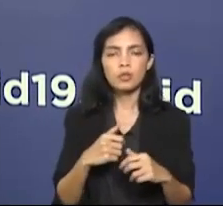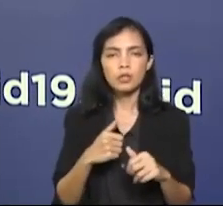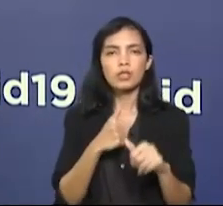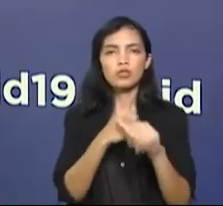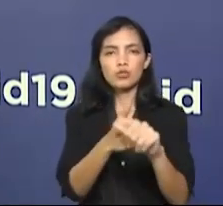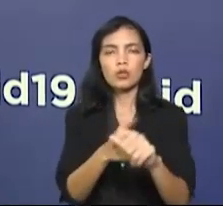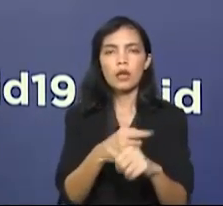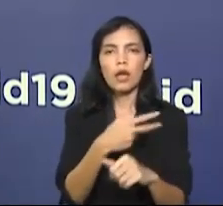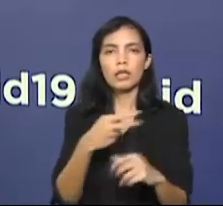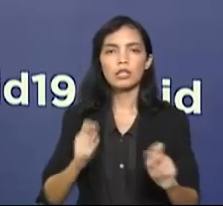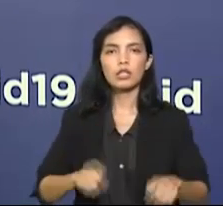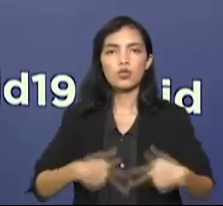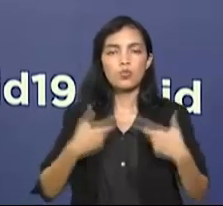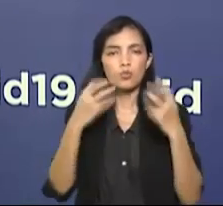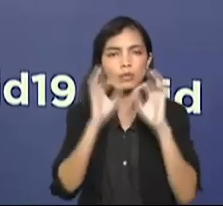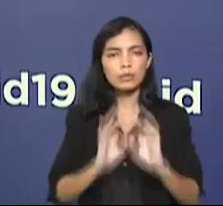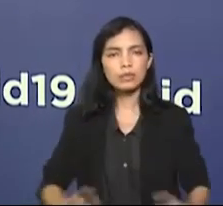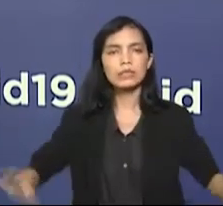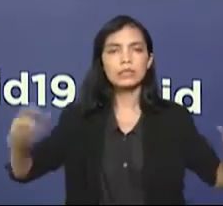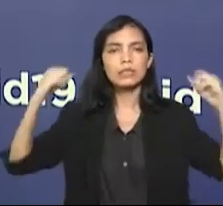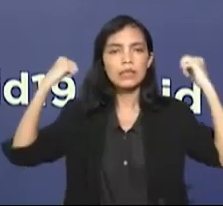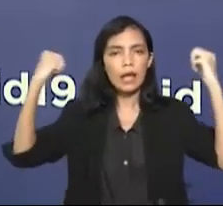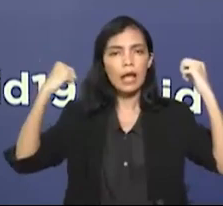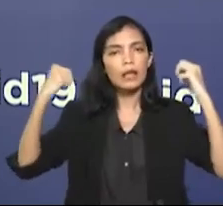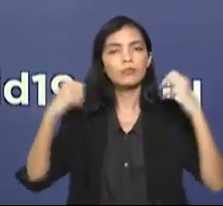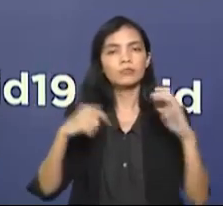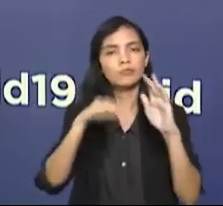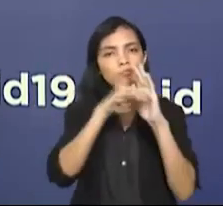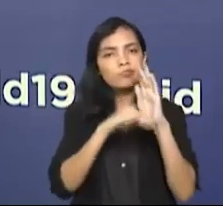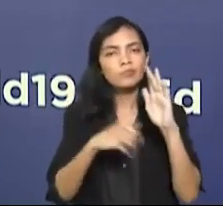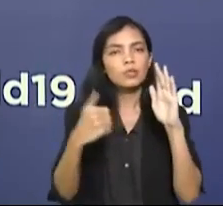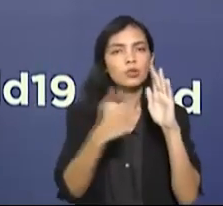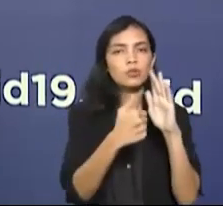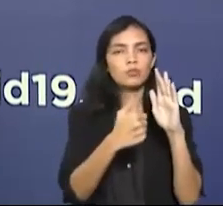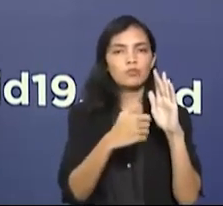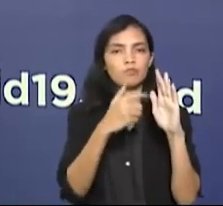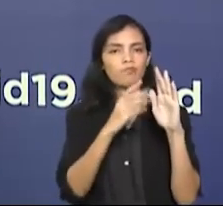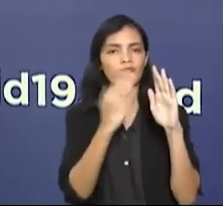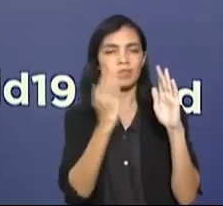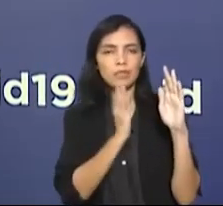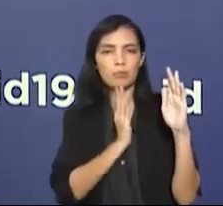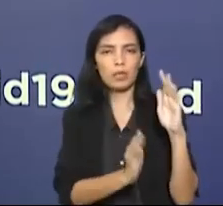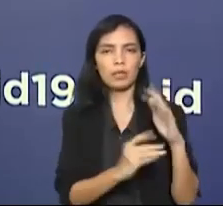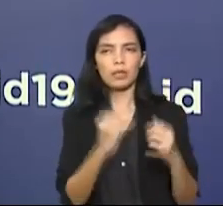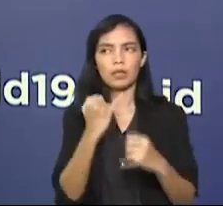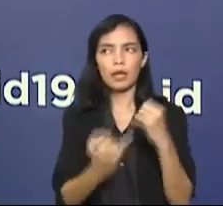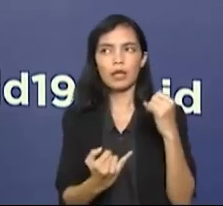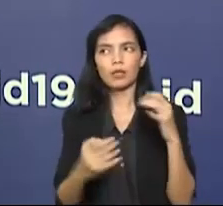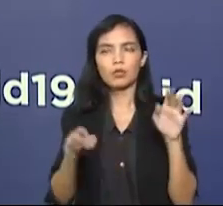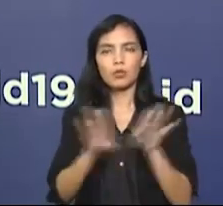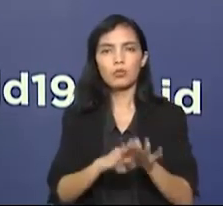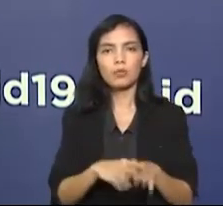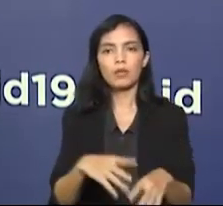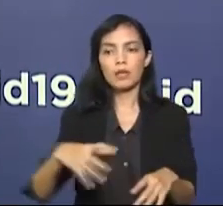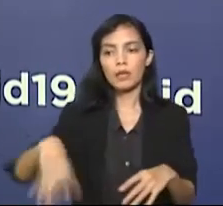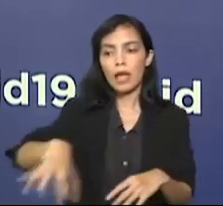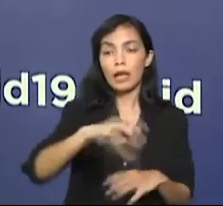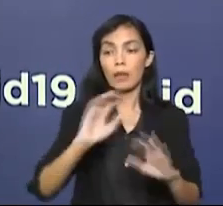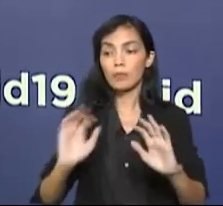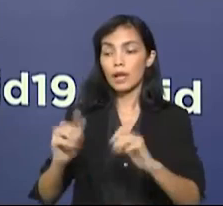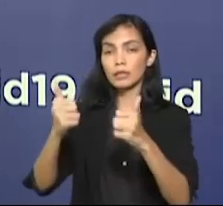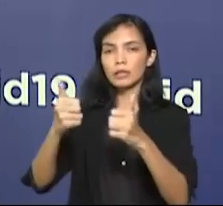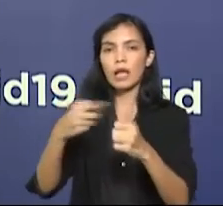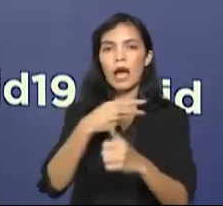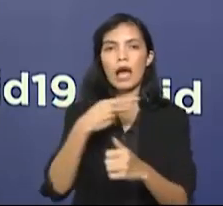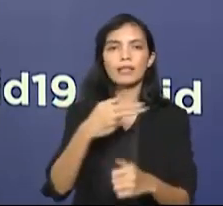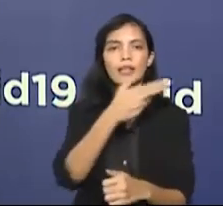hidup lebih bersih hidup lebih sehat dan hidup lebih taat terakhir saya ingin menutup keberhasilan daerah adalah